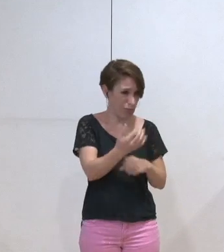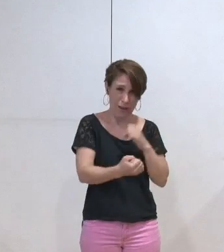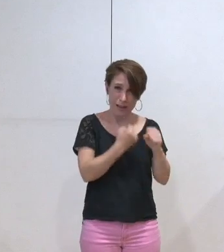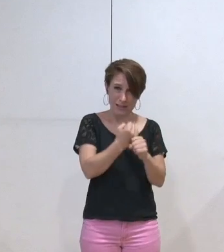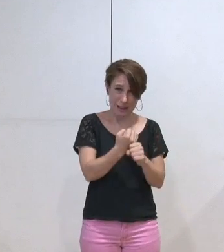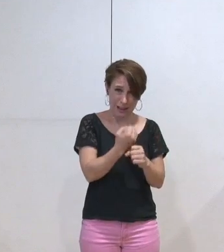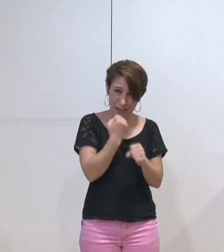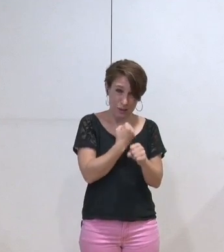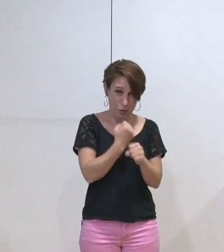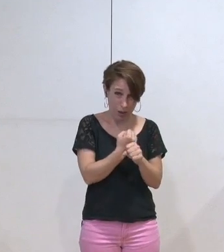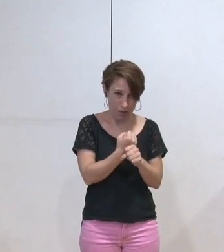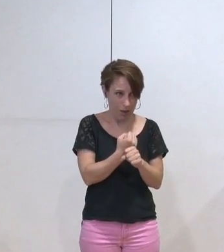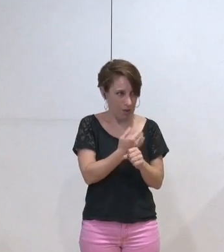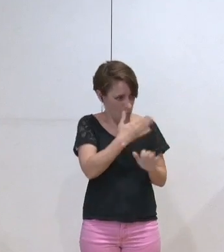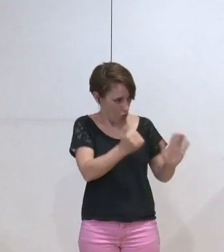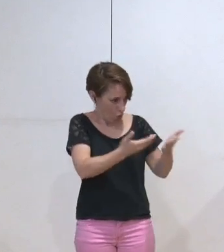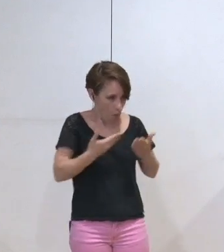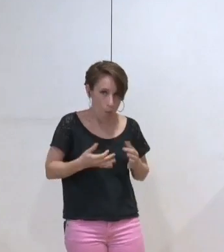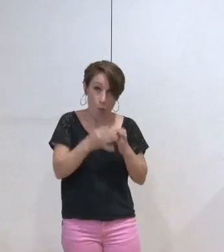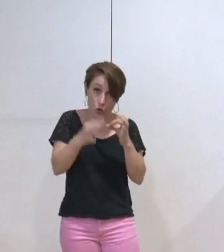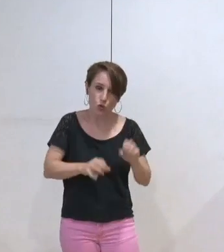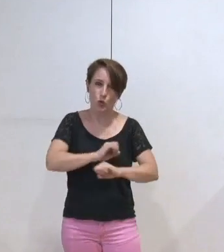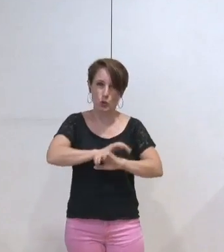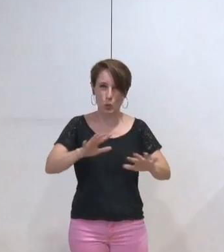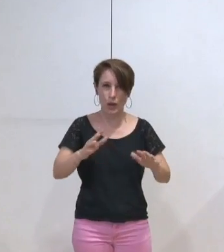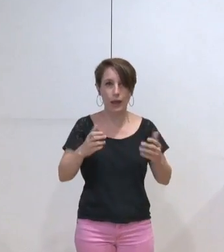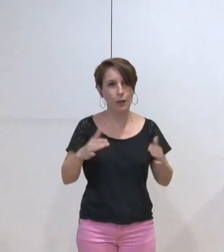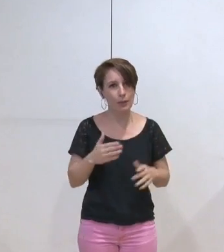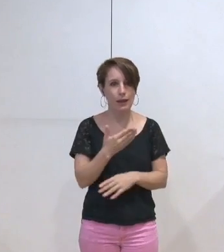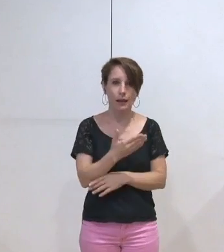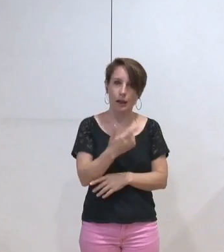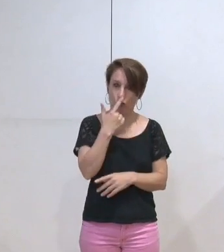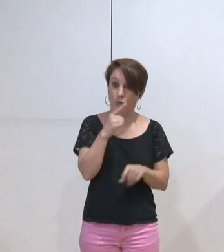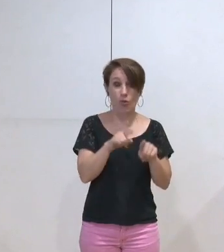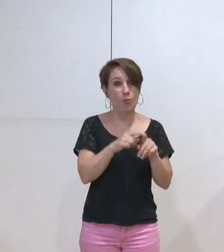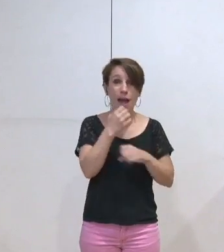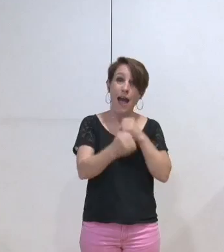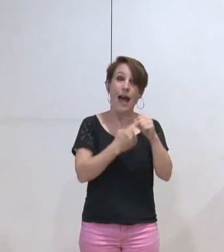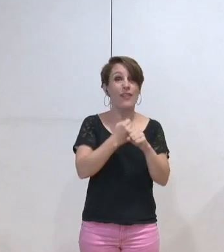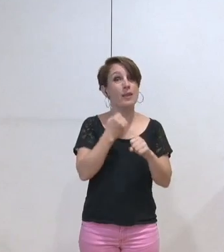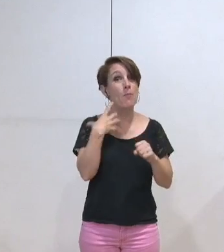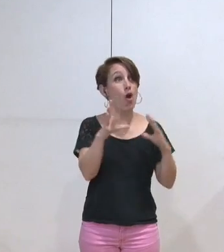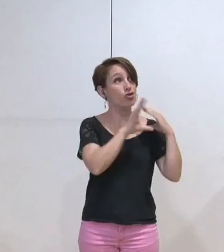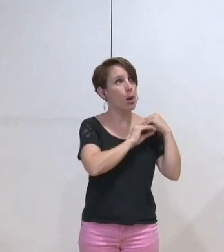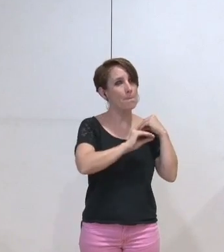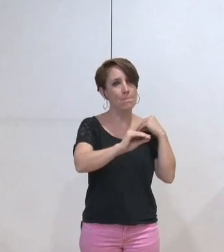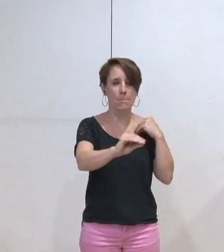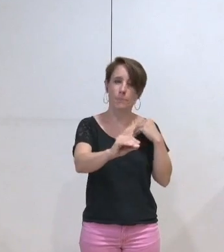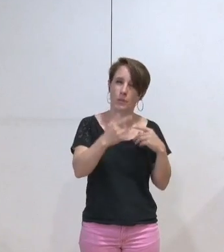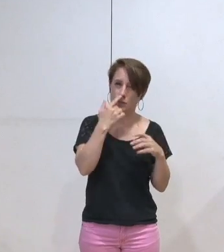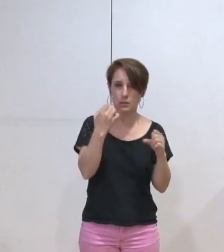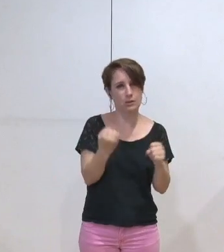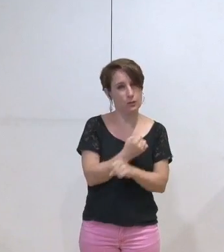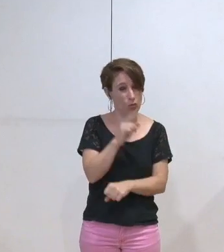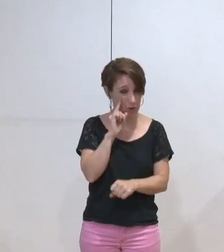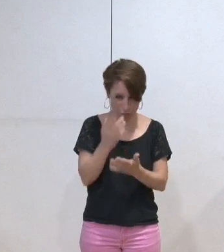conseil municipal des options claires ça donne un petit peu le sentiment d'une année blanche et c'est dommage compte tenu et de l'urgence sociale